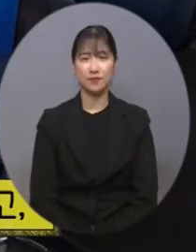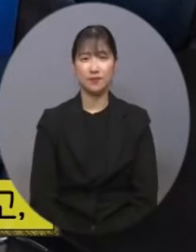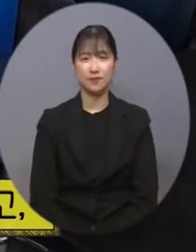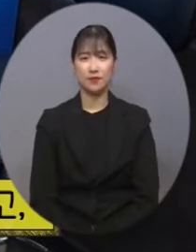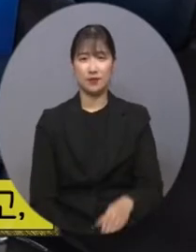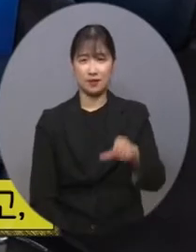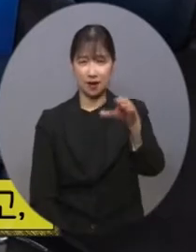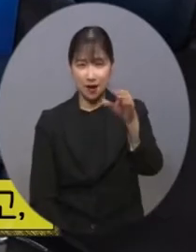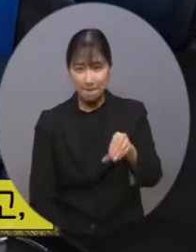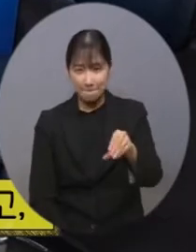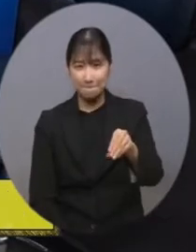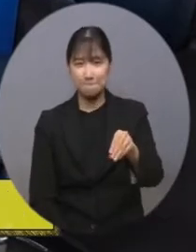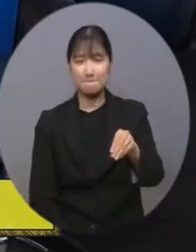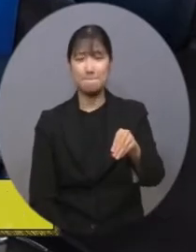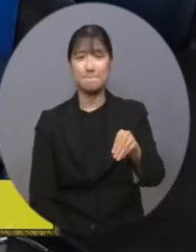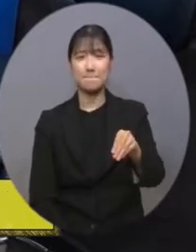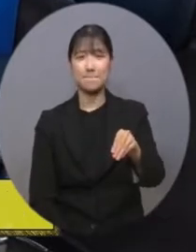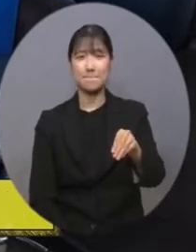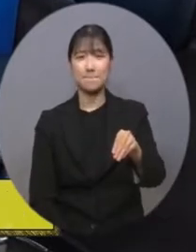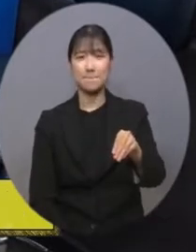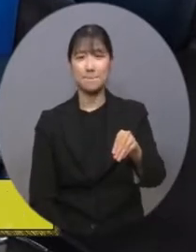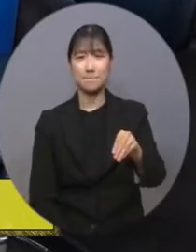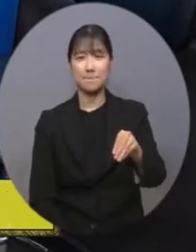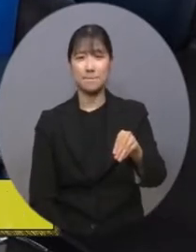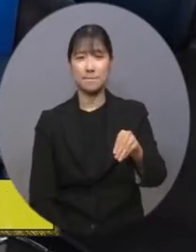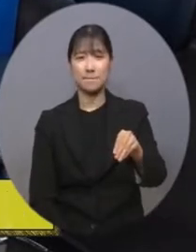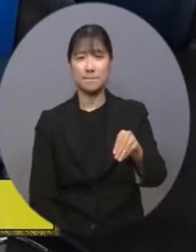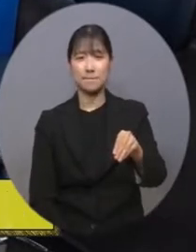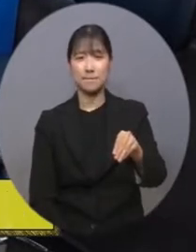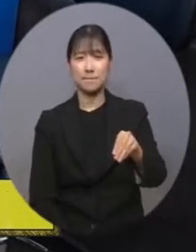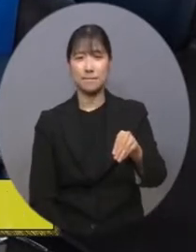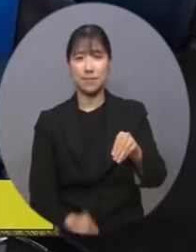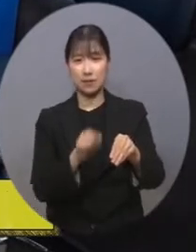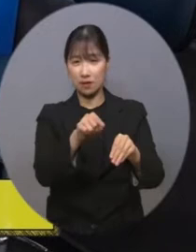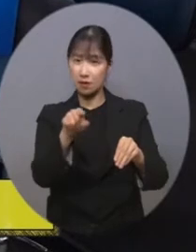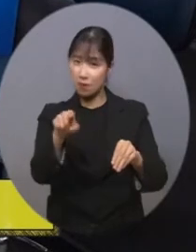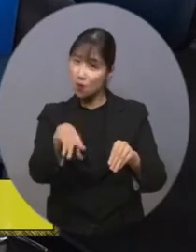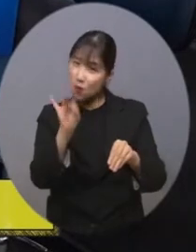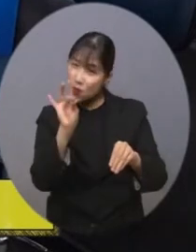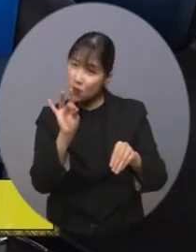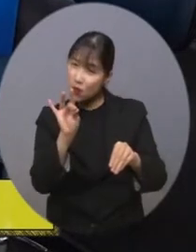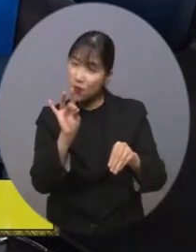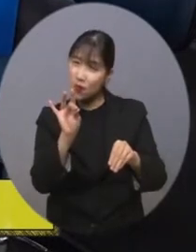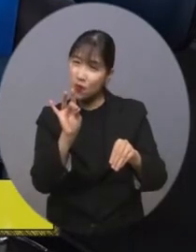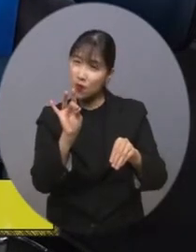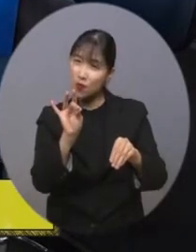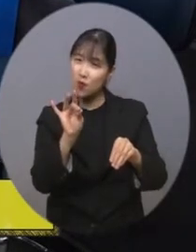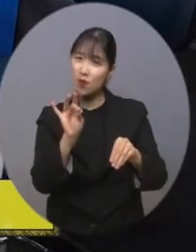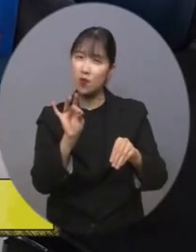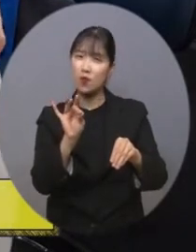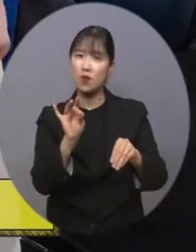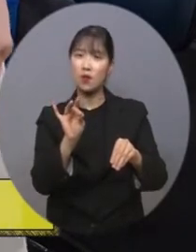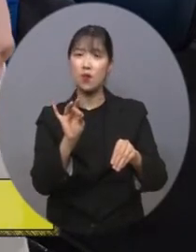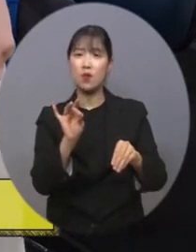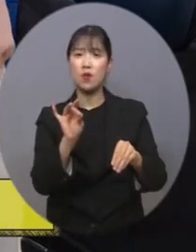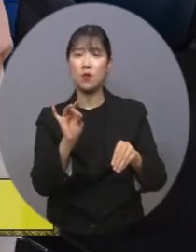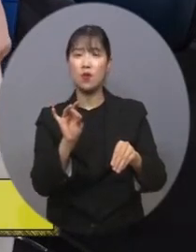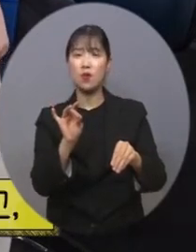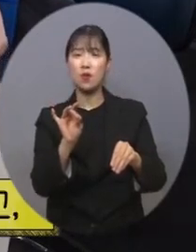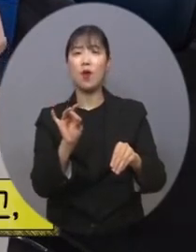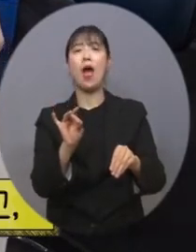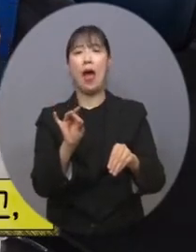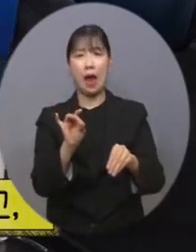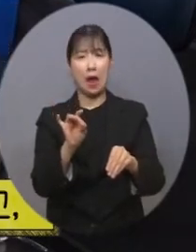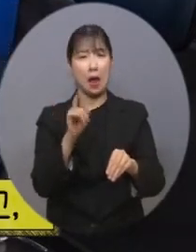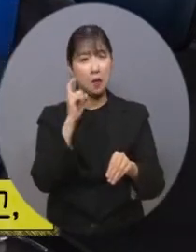접고, 또 여기도, 여기 먼저 할까요? 그쵸? 여기서 꿀팁.